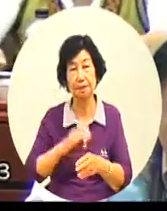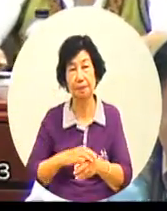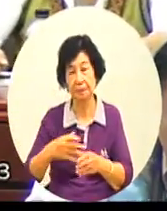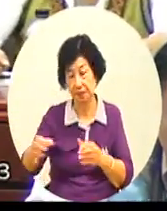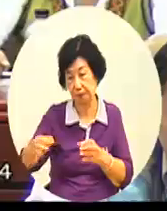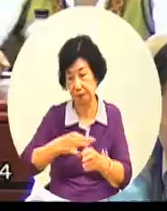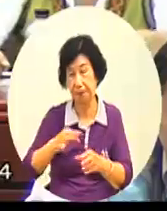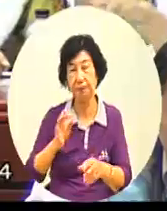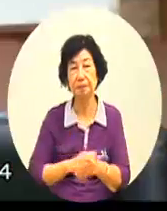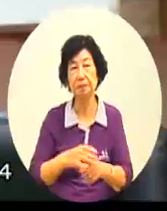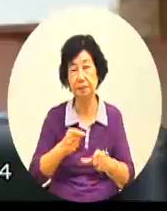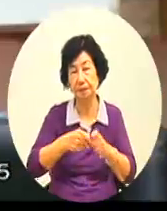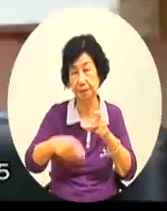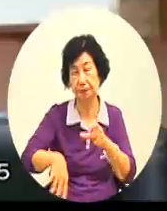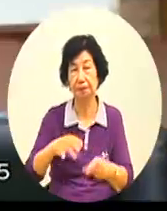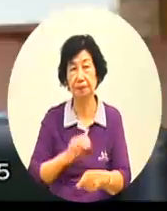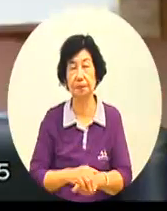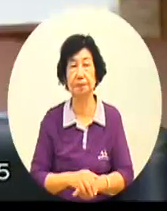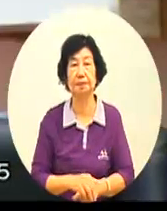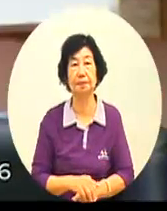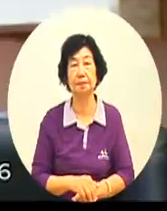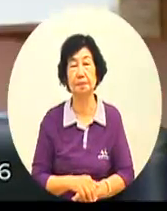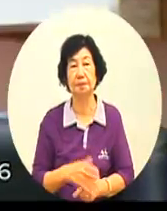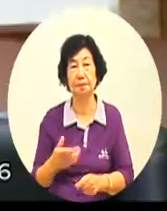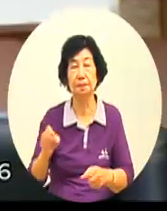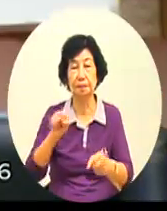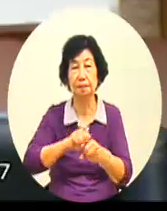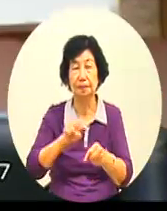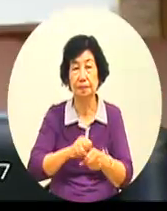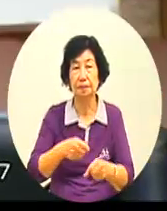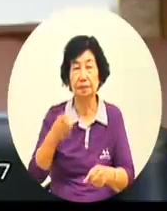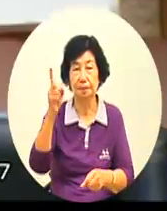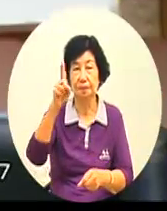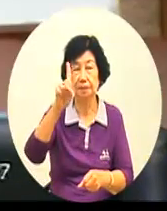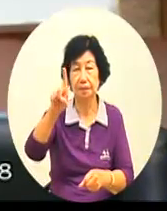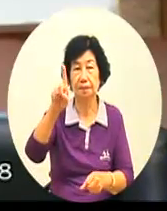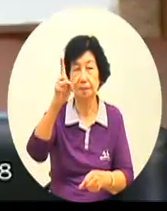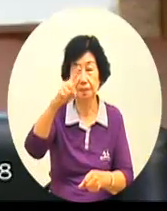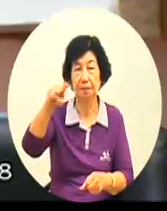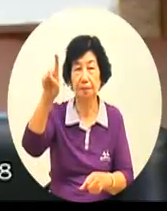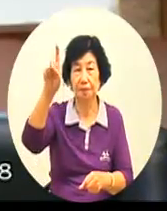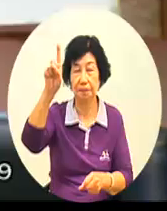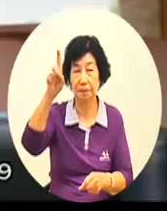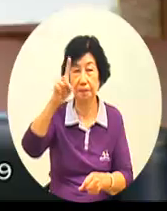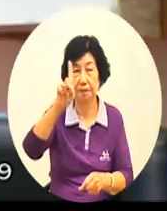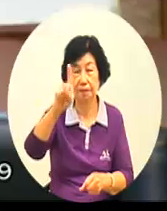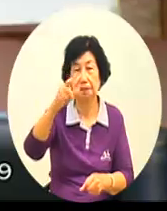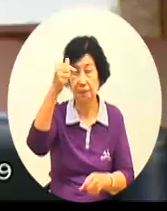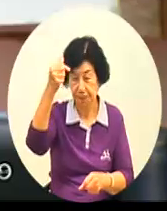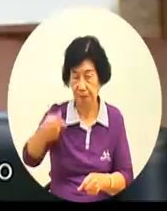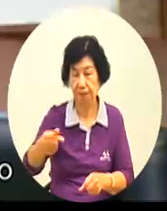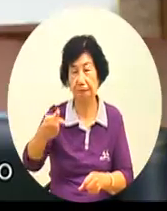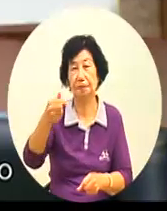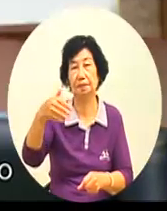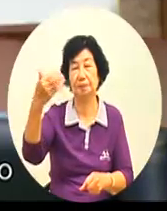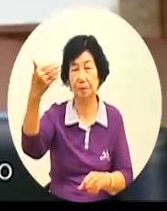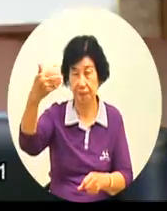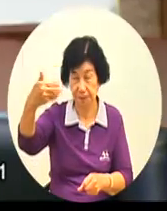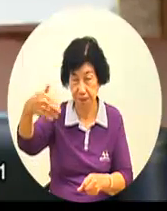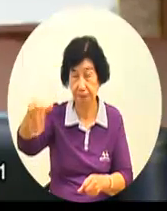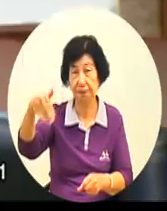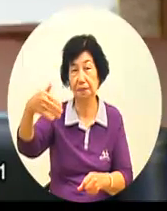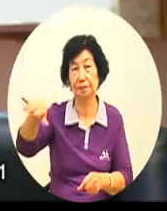样。 我知道。好，所以刚才已经加到1.9亿，再加2000多万，是多少经费